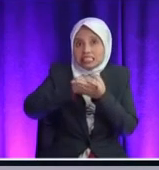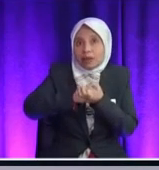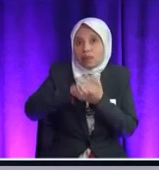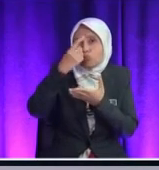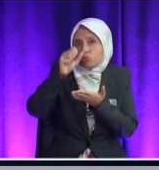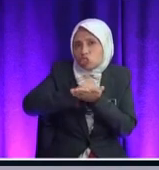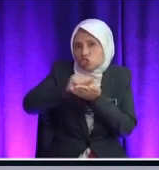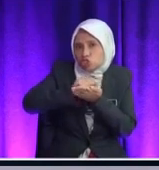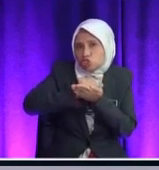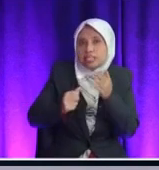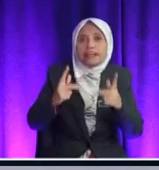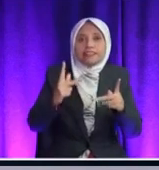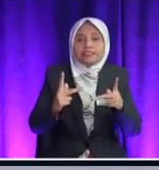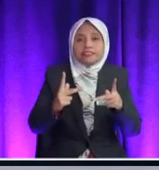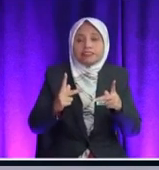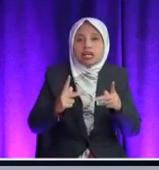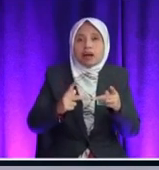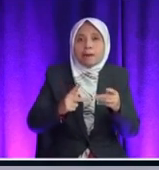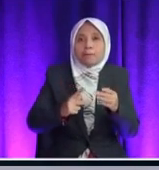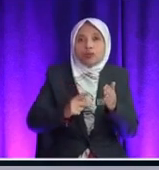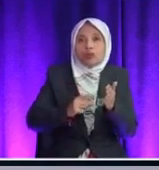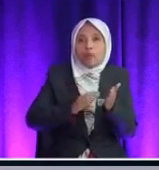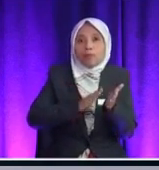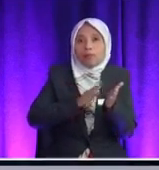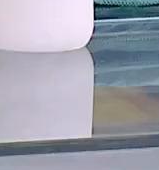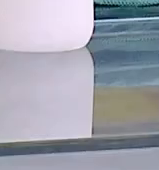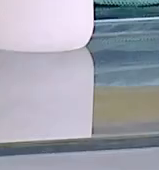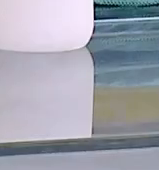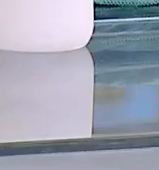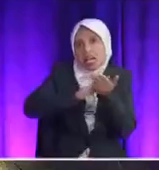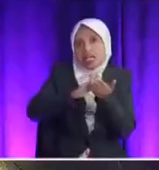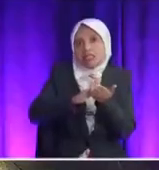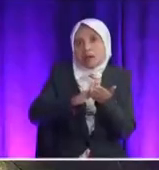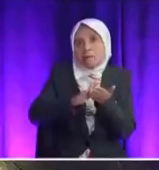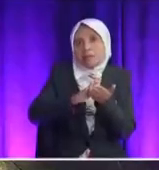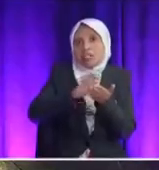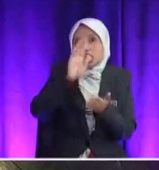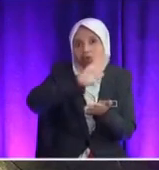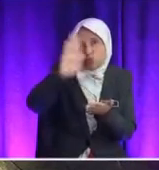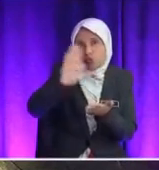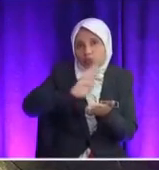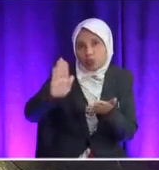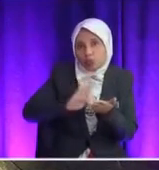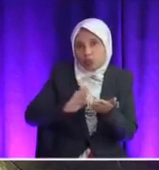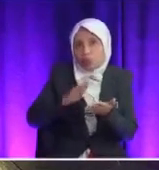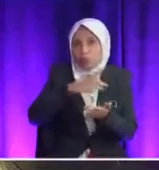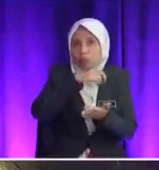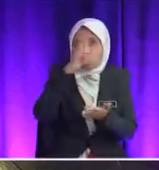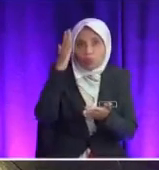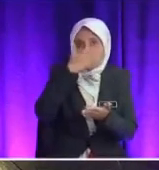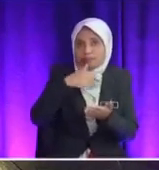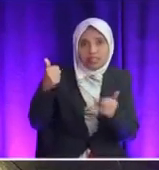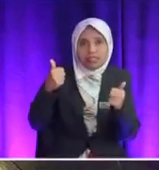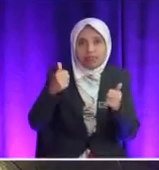kritik Anda yang kedua adalah pengilat Ayal ah wek wek Saya OTW saya